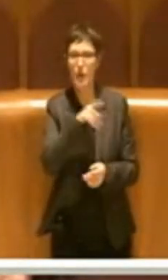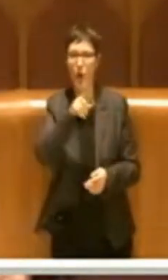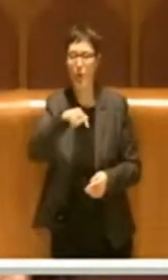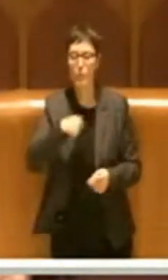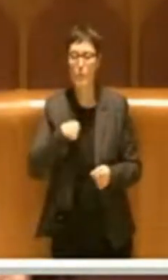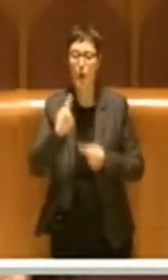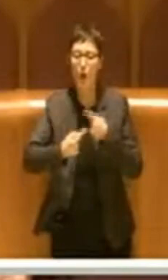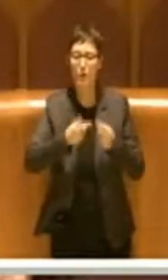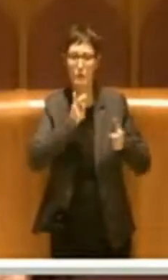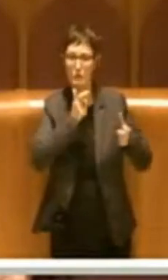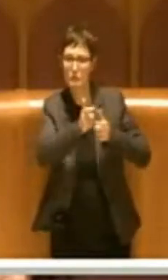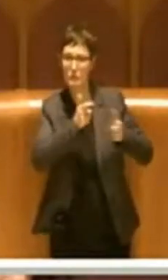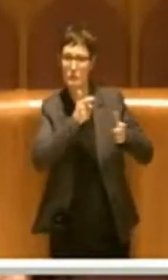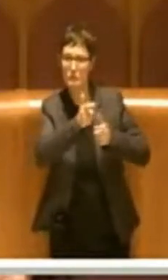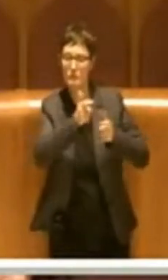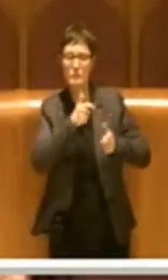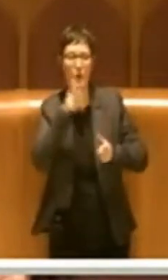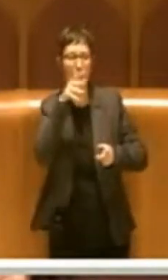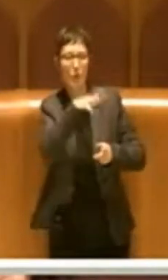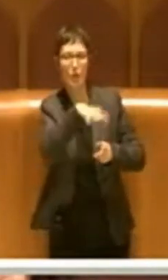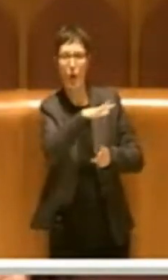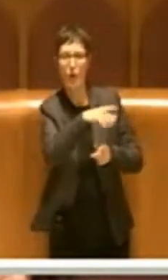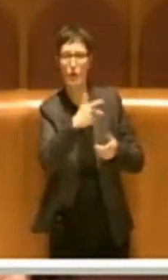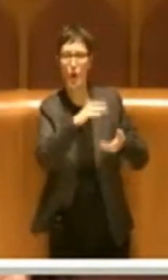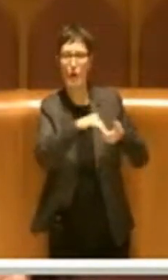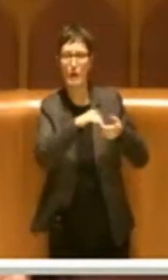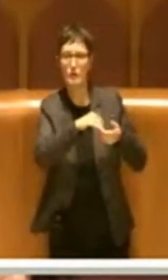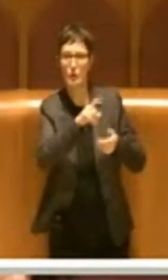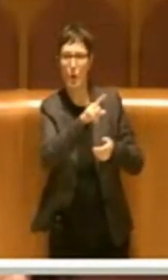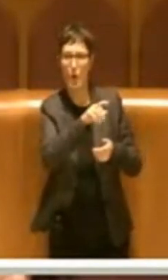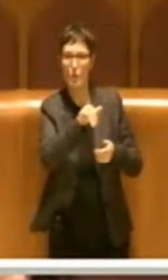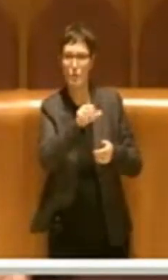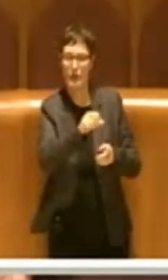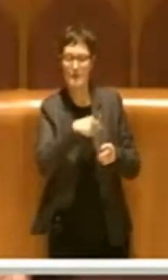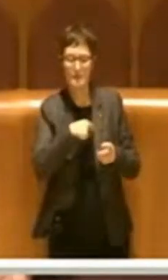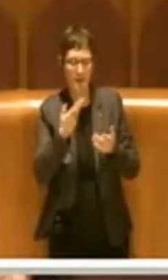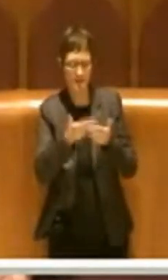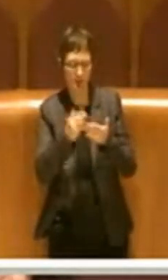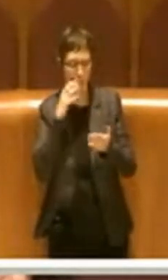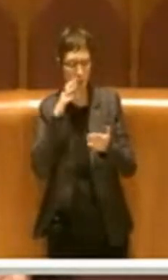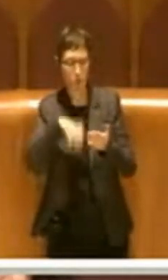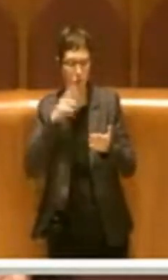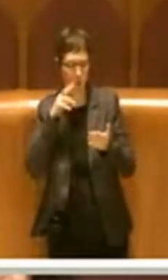con le ragazze dell'associazione Luce e Siesta, cosa che invece io non trovo scritta.